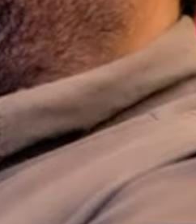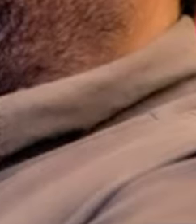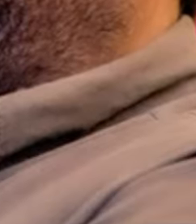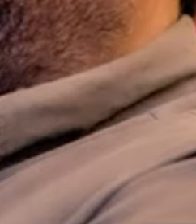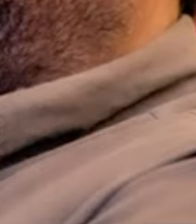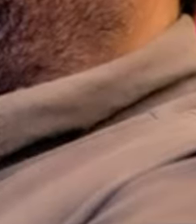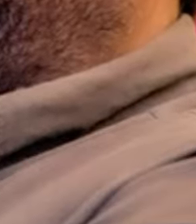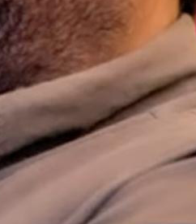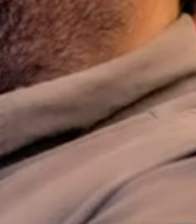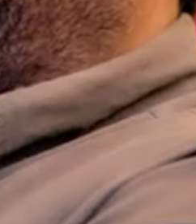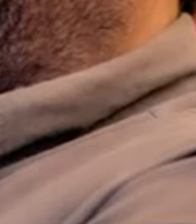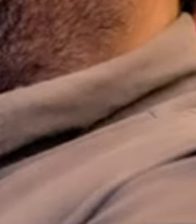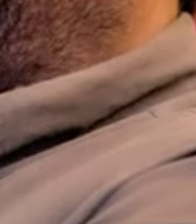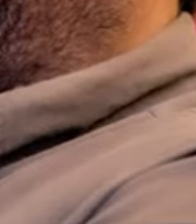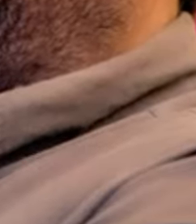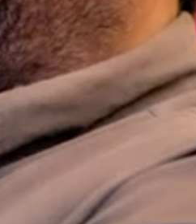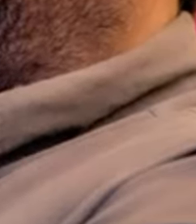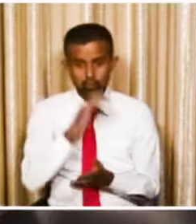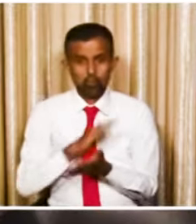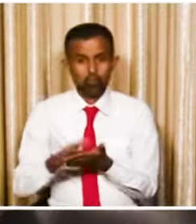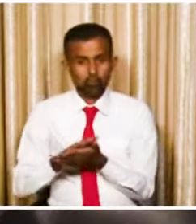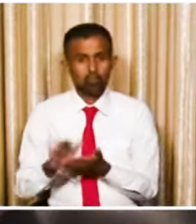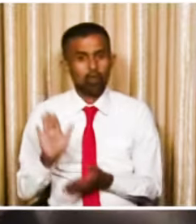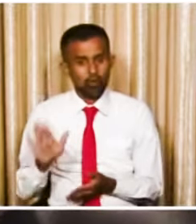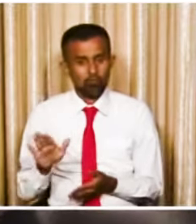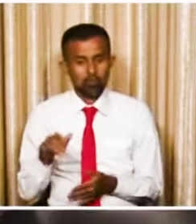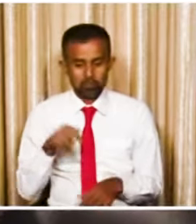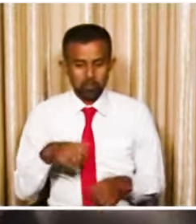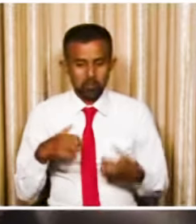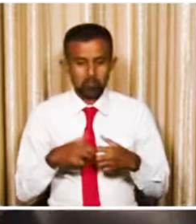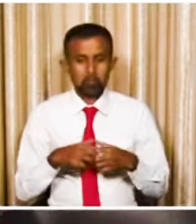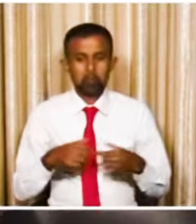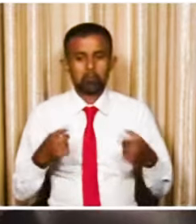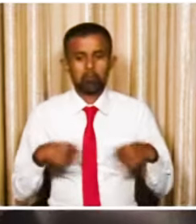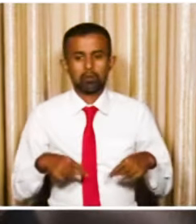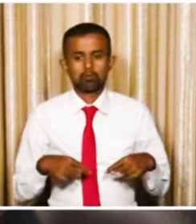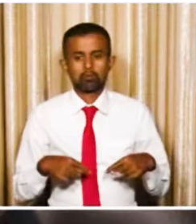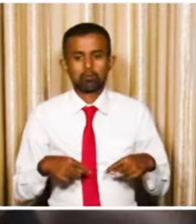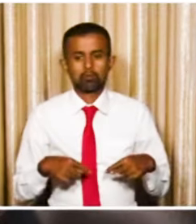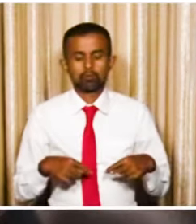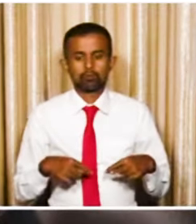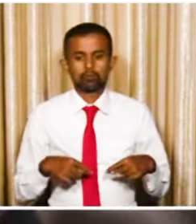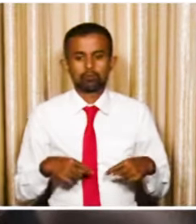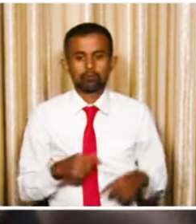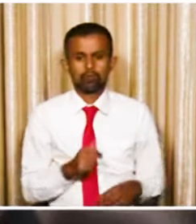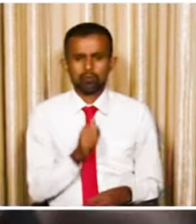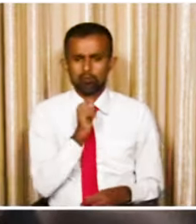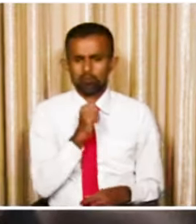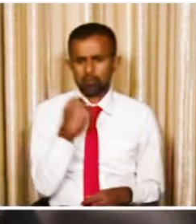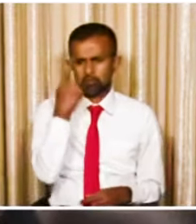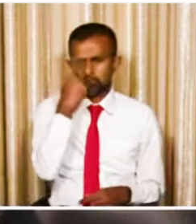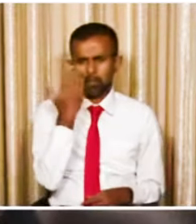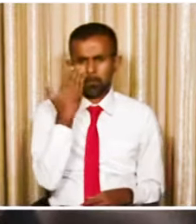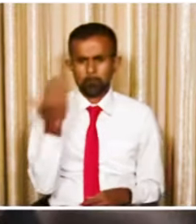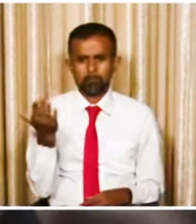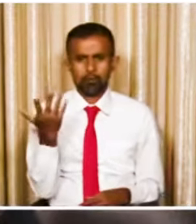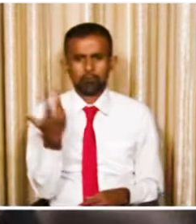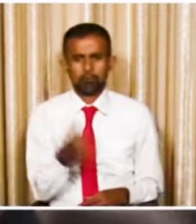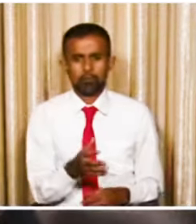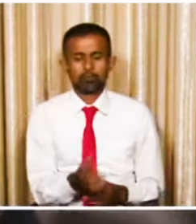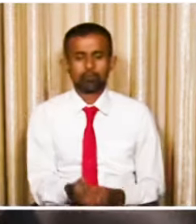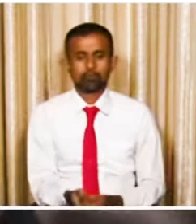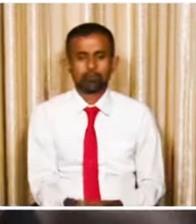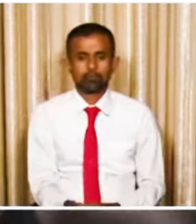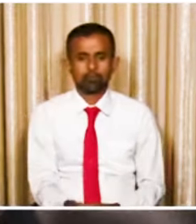நாடு அலுரவோடு தேசிய மக்கள் சக்தி இந்த ஒரு நடவடிக்கையின் மூலம் தான் யார் என்பதை